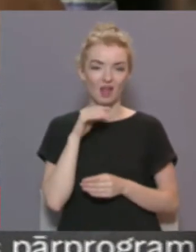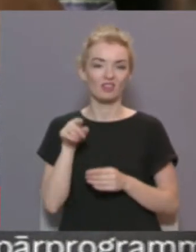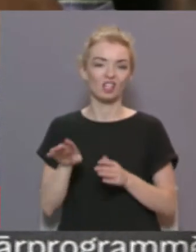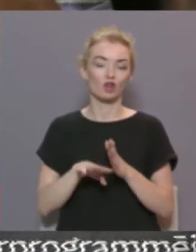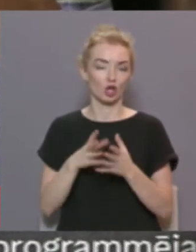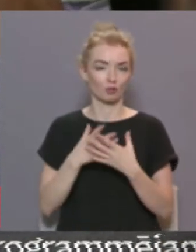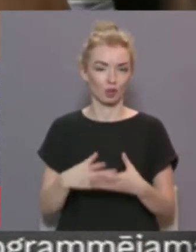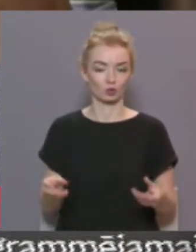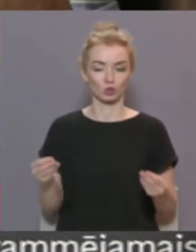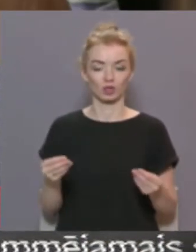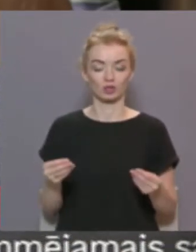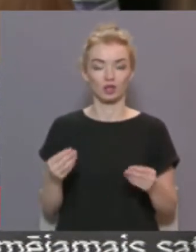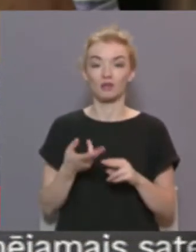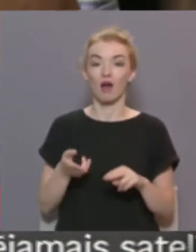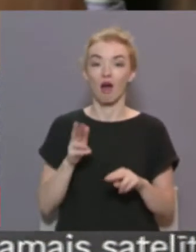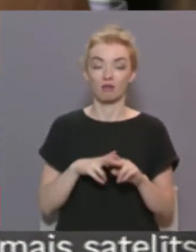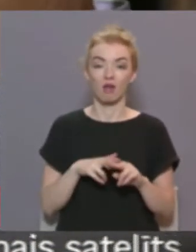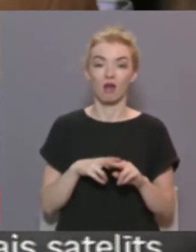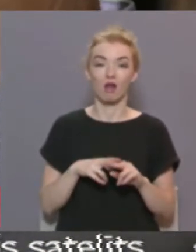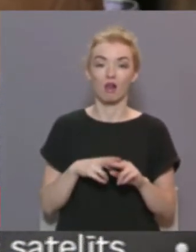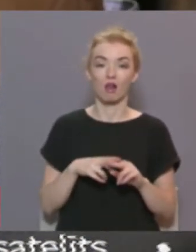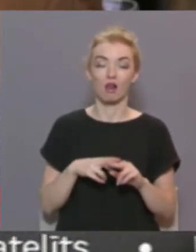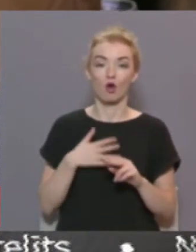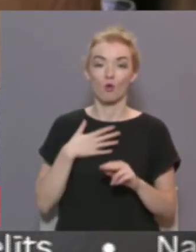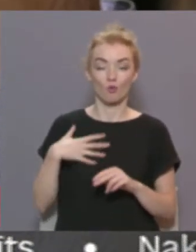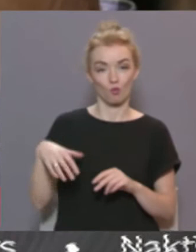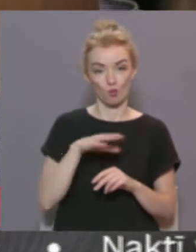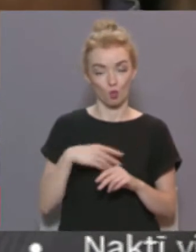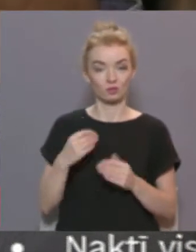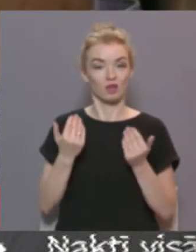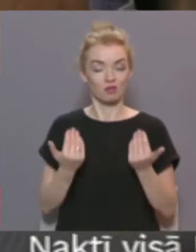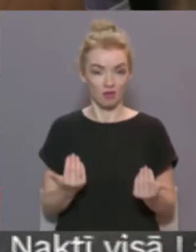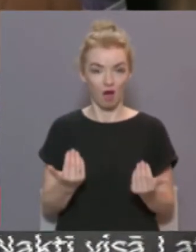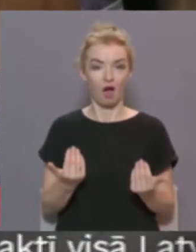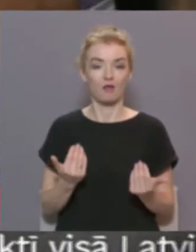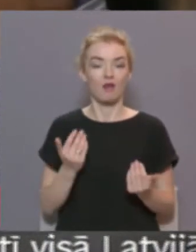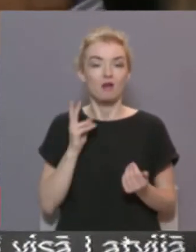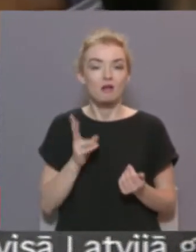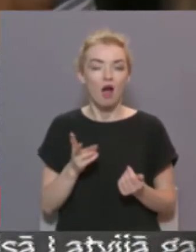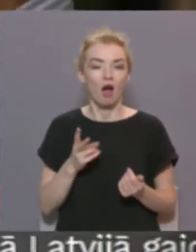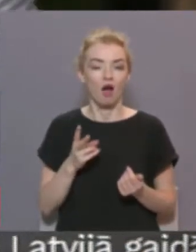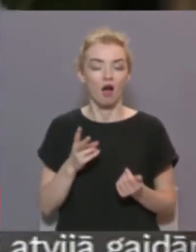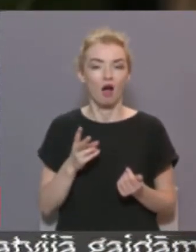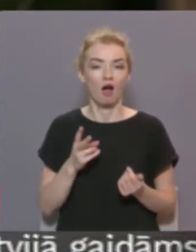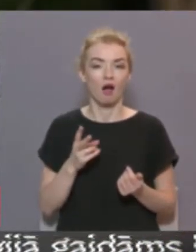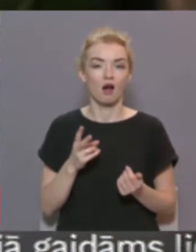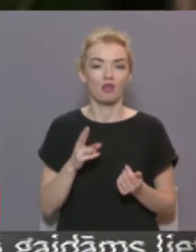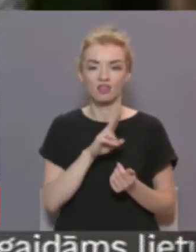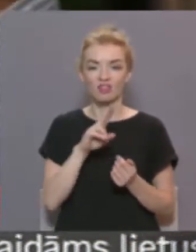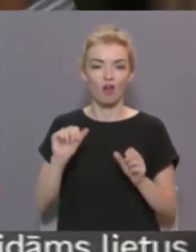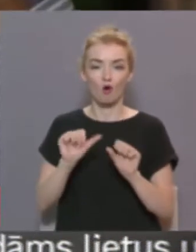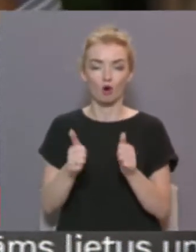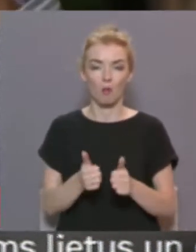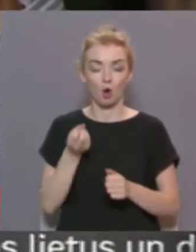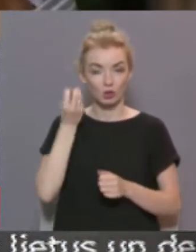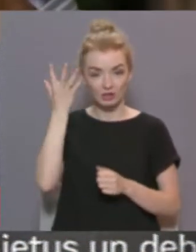pazudīs. Un tādēļ, es domāju, mums tas lielā doma tagad ir, kā mēs varam to neformālo izglītību